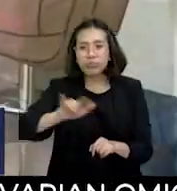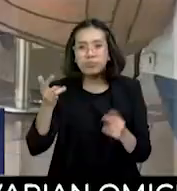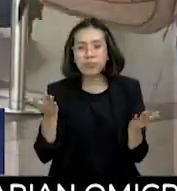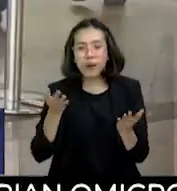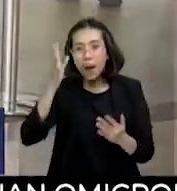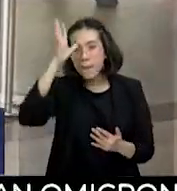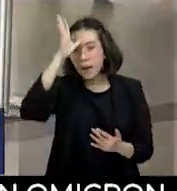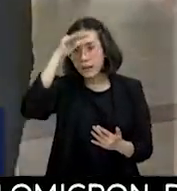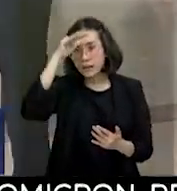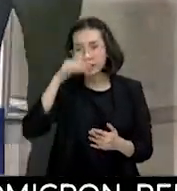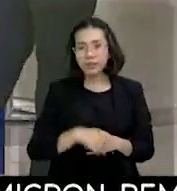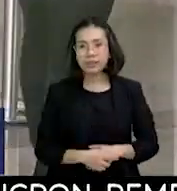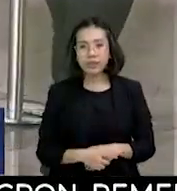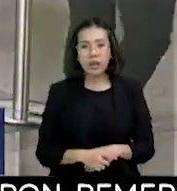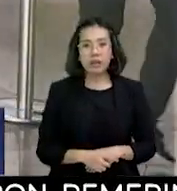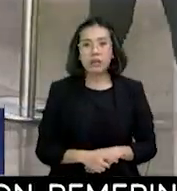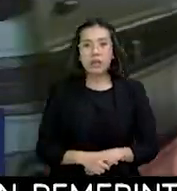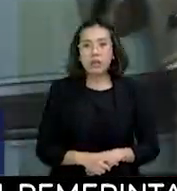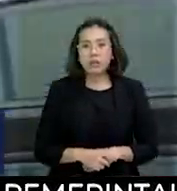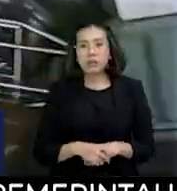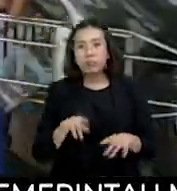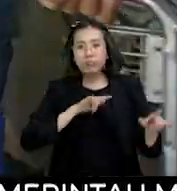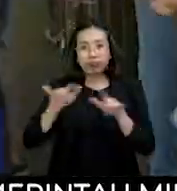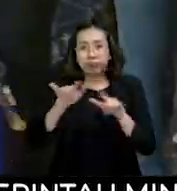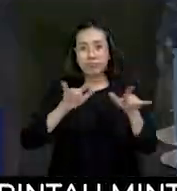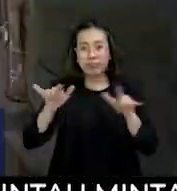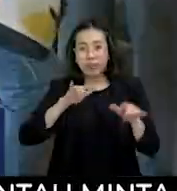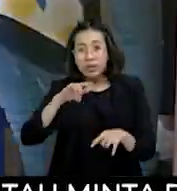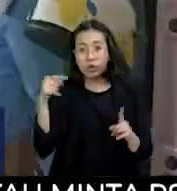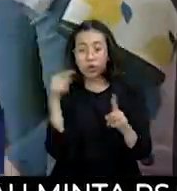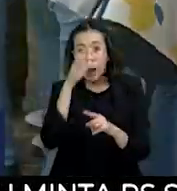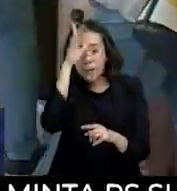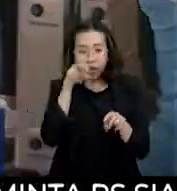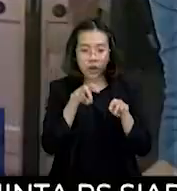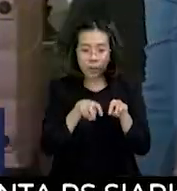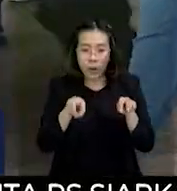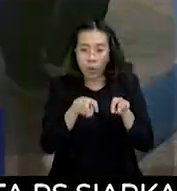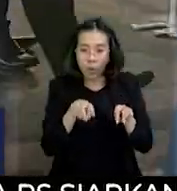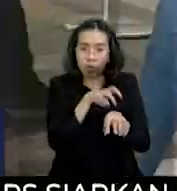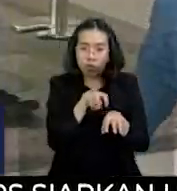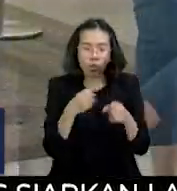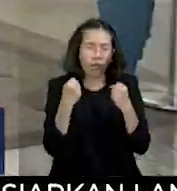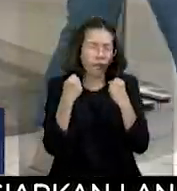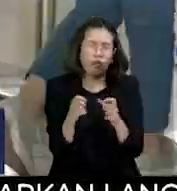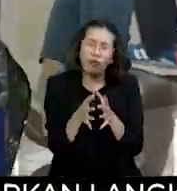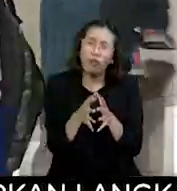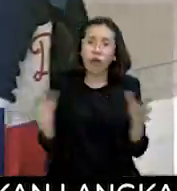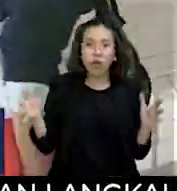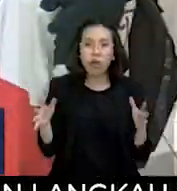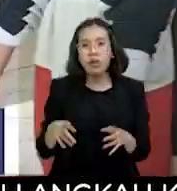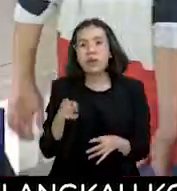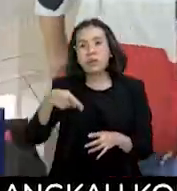Bali. Seluruh maskapai penerbangan yang menuju Bali tercatat full seat atau penuh penumpang. Mereka rata-rata warga yang